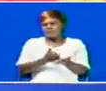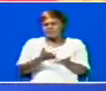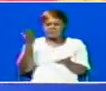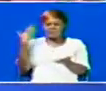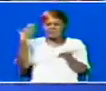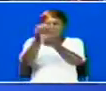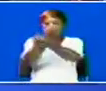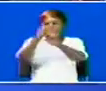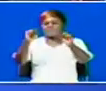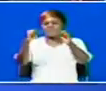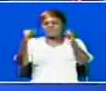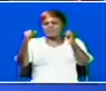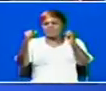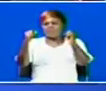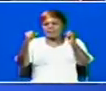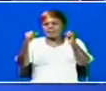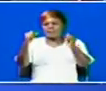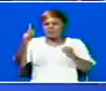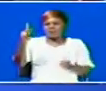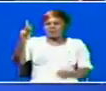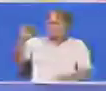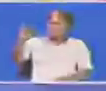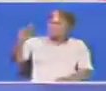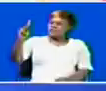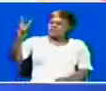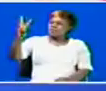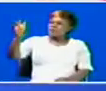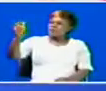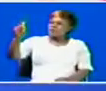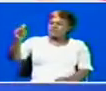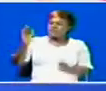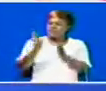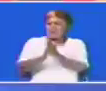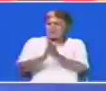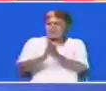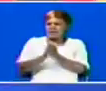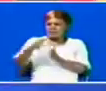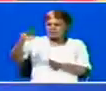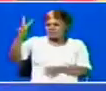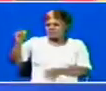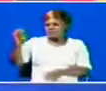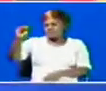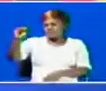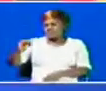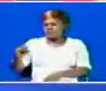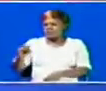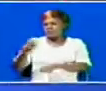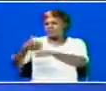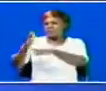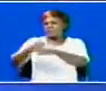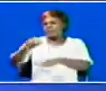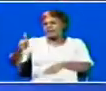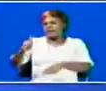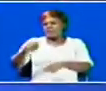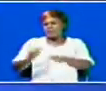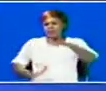marais wa nchi mbalimbali kama vile Jakaya Mrisho Kikwete na aliyekuwa waziri mkuu wa Senegal. Mataifa mengine iliwatuma maafisa wengine